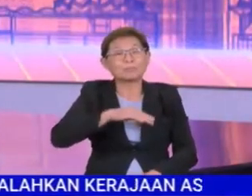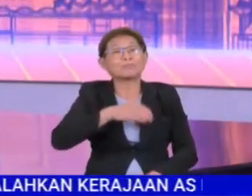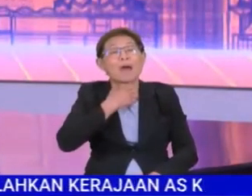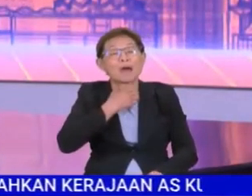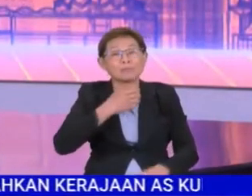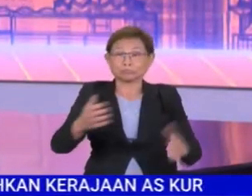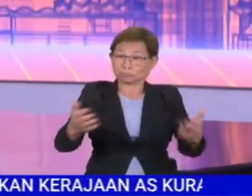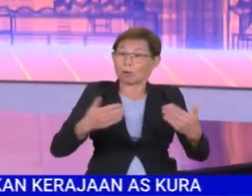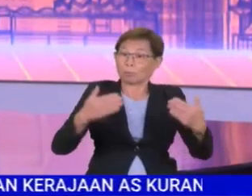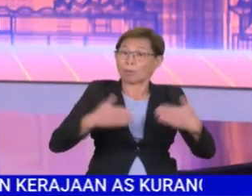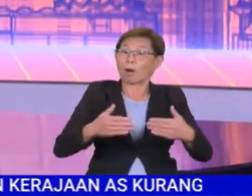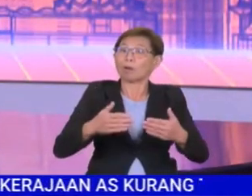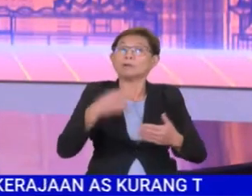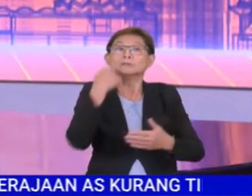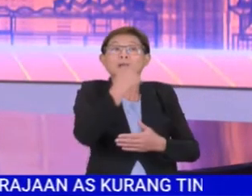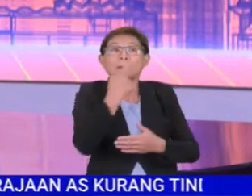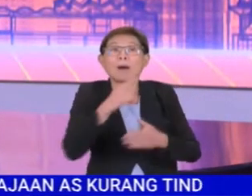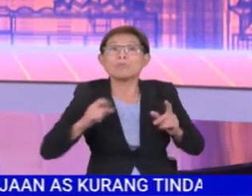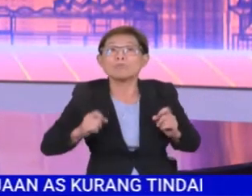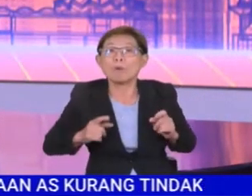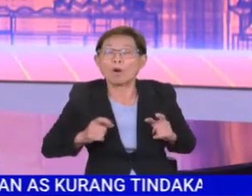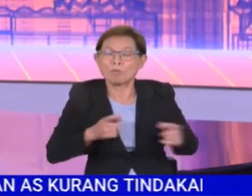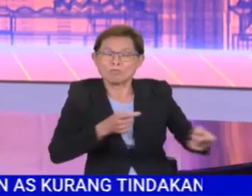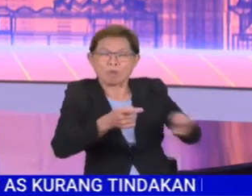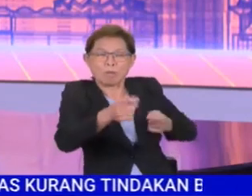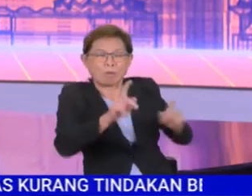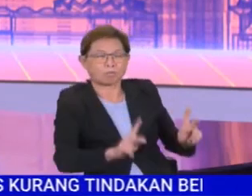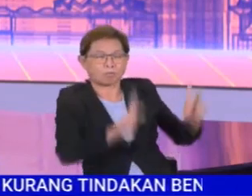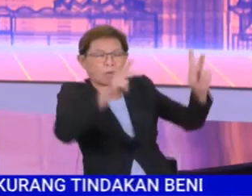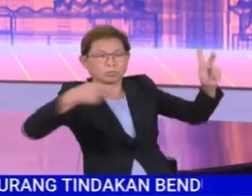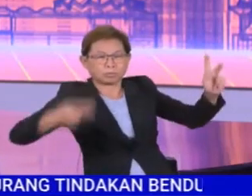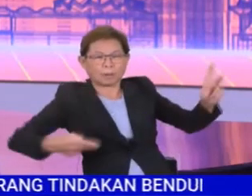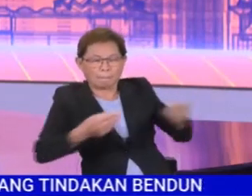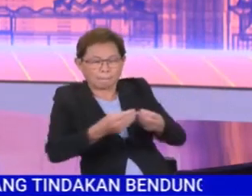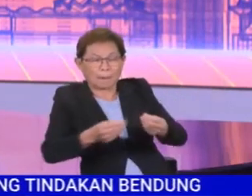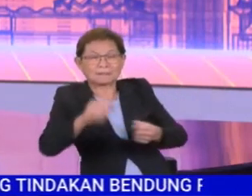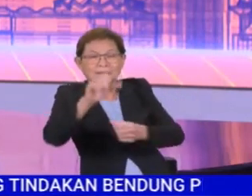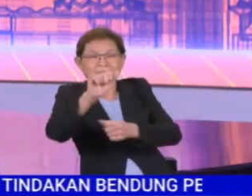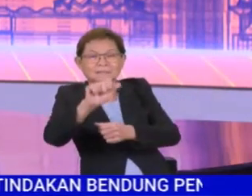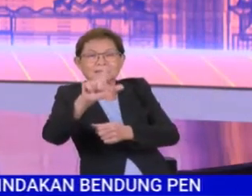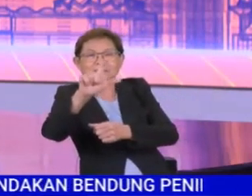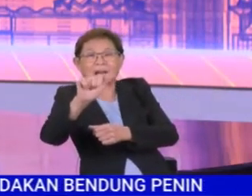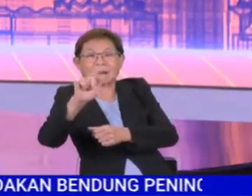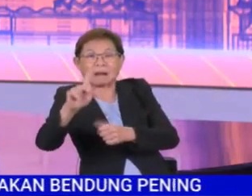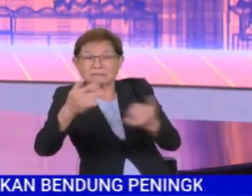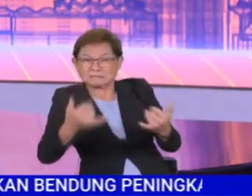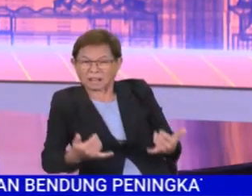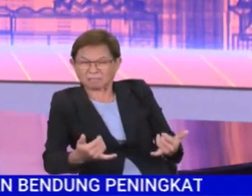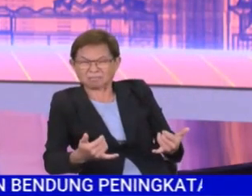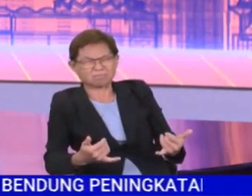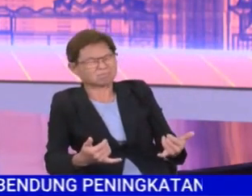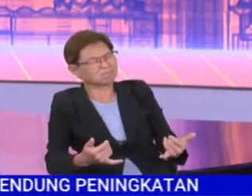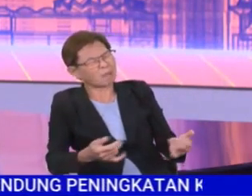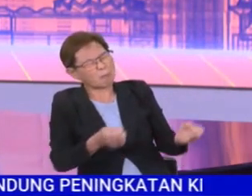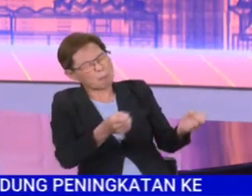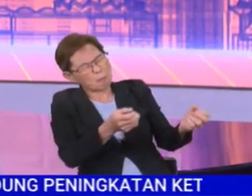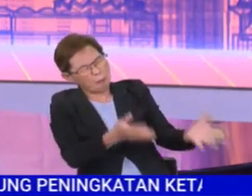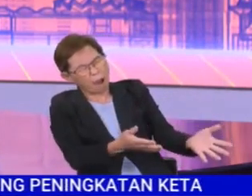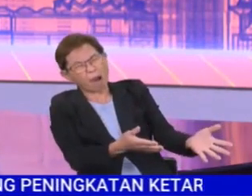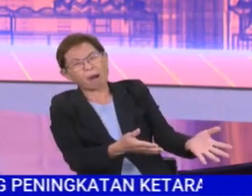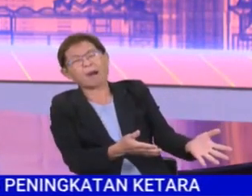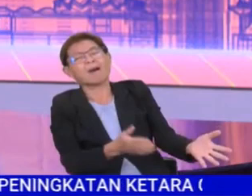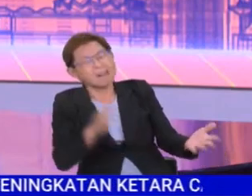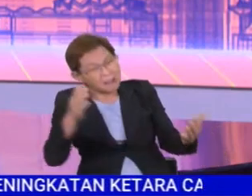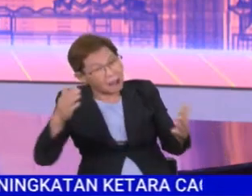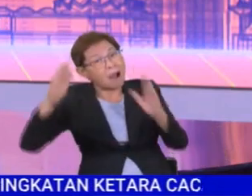mengalu-alukan mana-mana pihak swasta yang berminat untuk mengurus kompleks sejarah Pasir Salak yang kini berada dalam keadaan terbiar agar